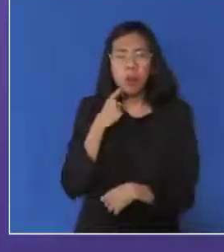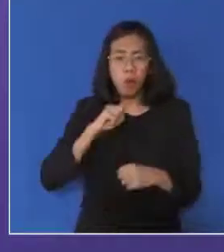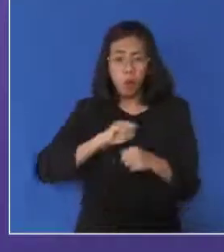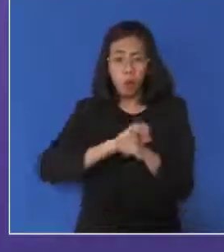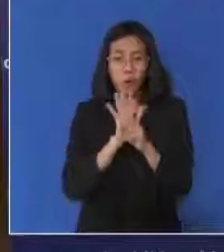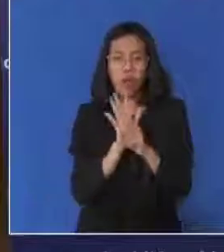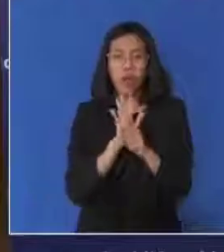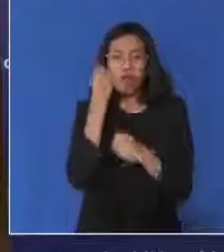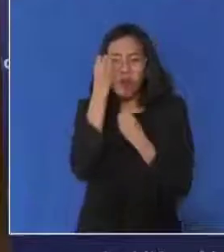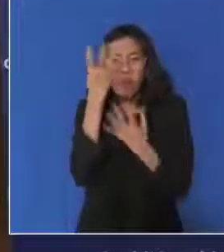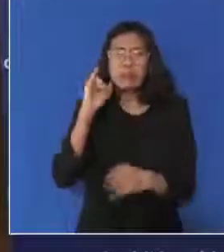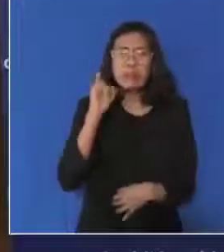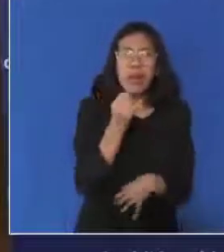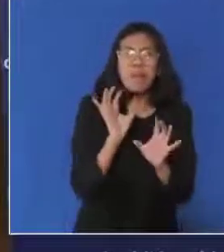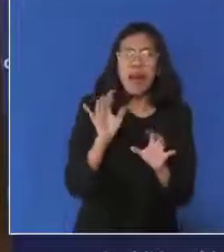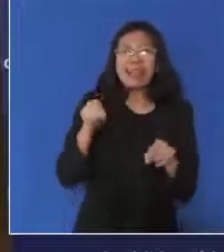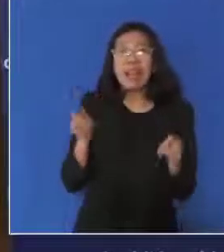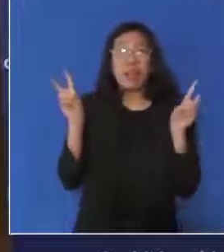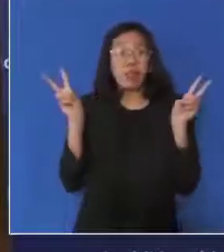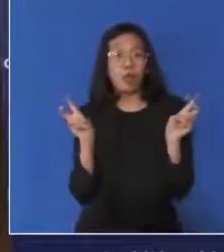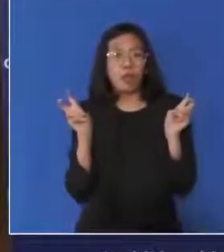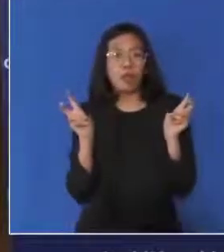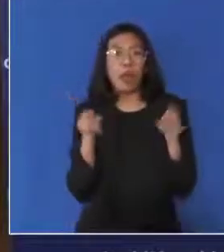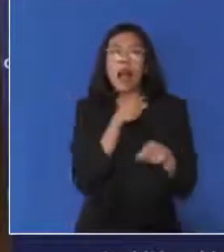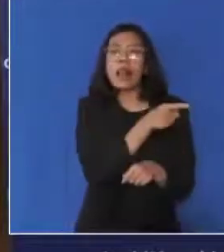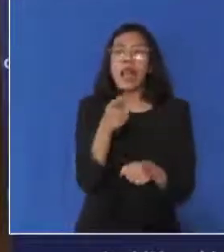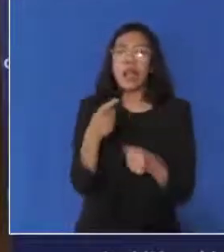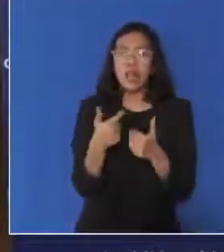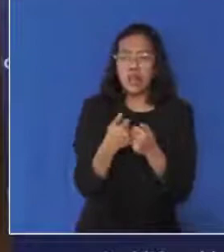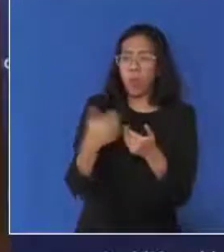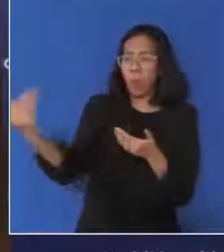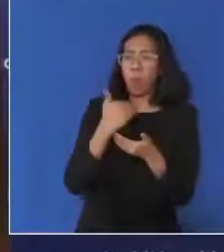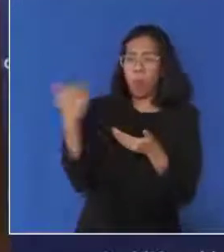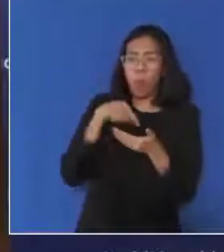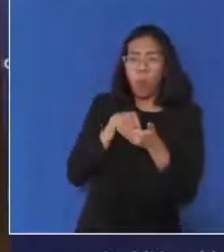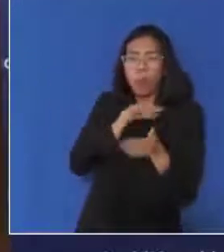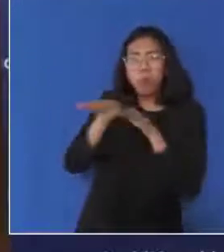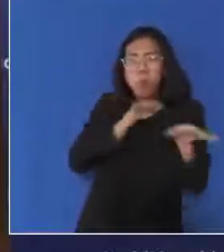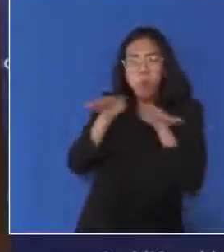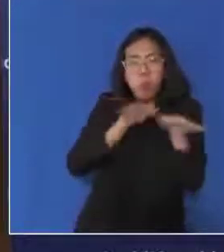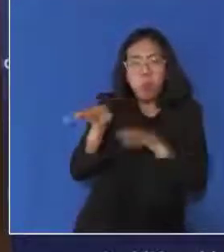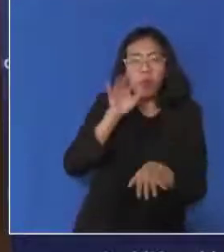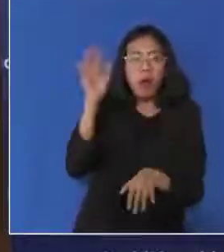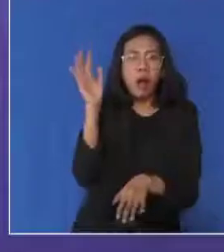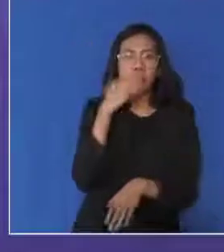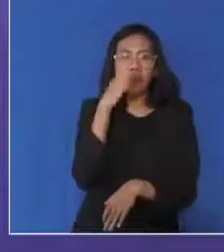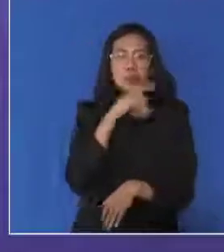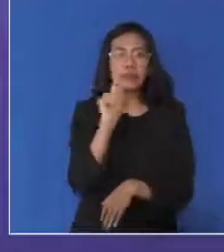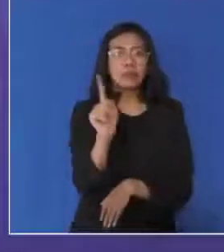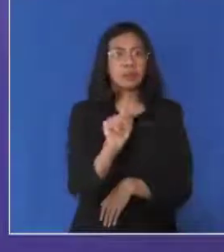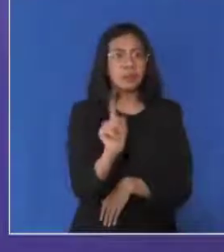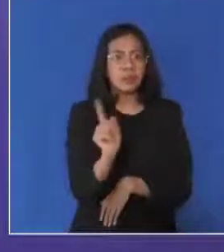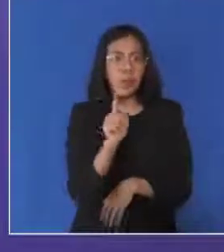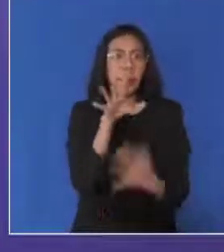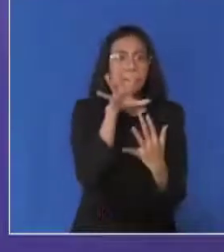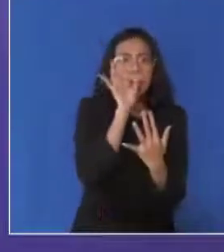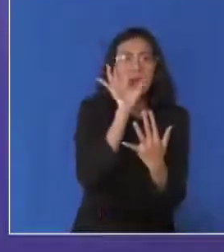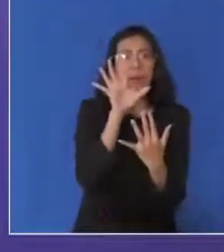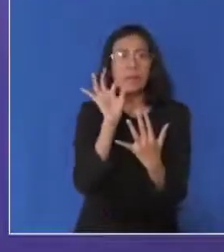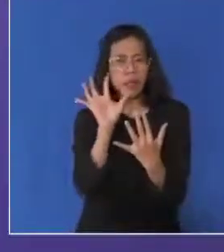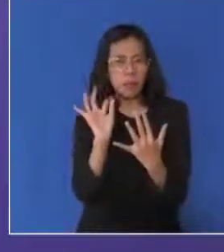itu sendiri itu Mengapa topik jangan asal forward secara memilah informasi ini sangat penting bagi kita